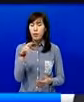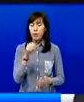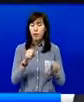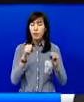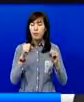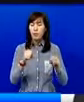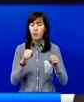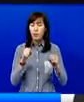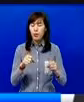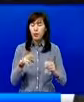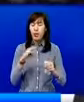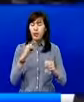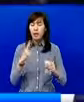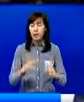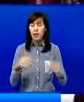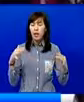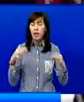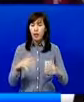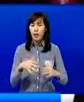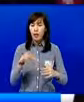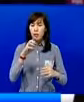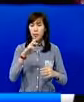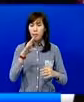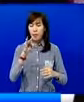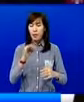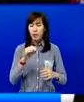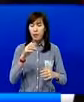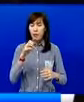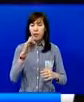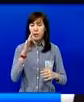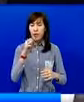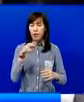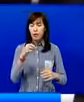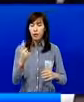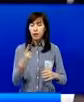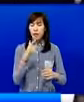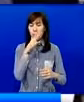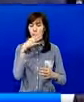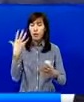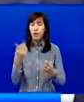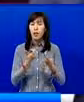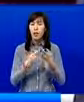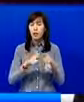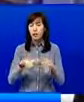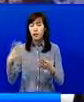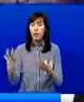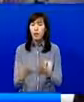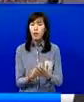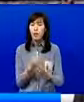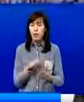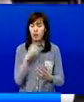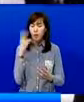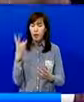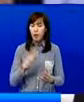кешінде отандасымыз қарсыласы мексикалық Карлос Сандавальды бірінші раундта техникалық нокаутпен жеңді. Айта